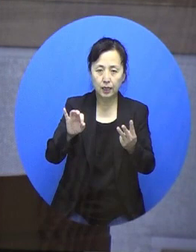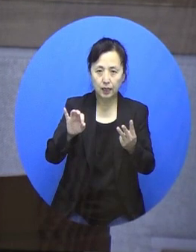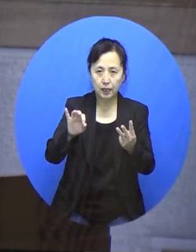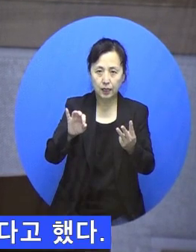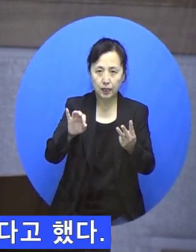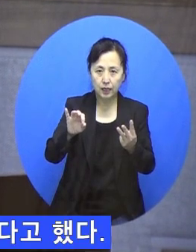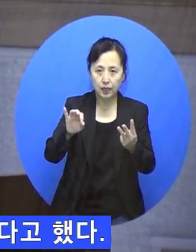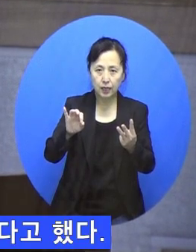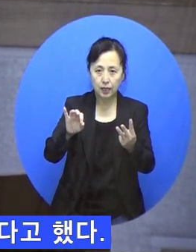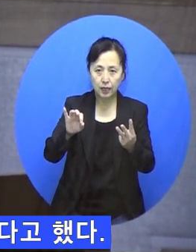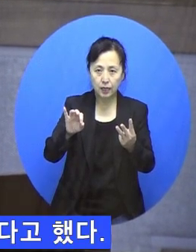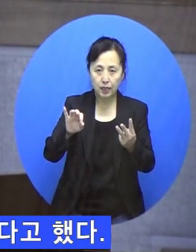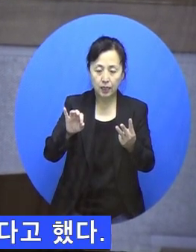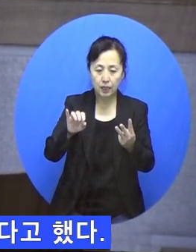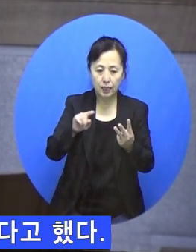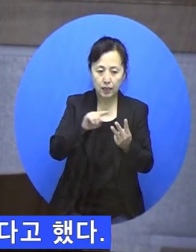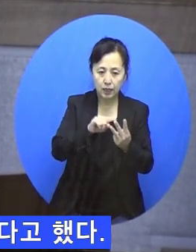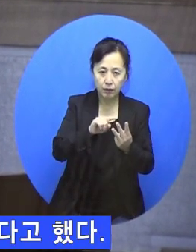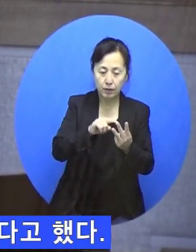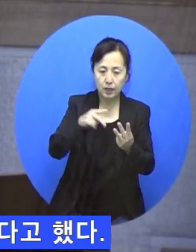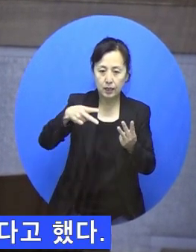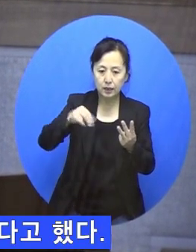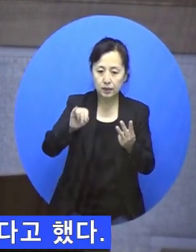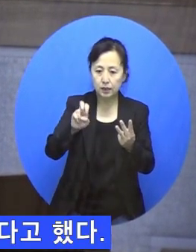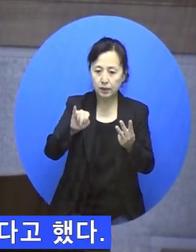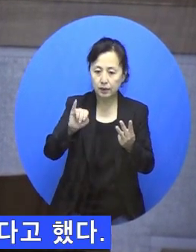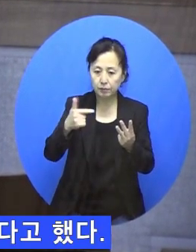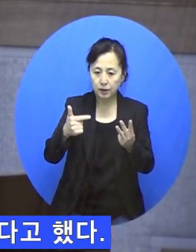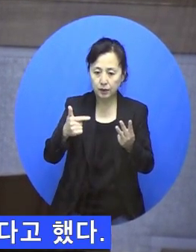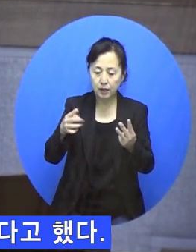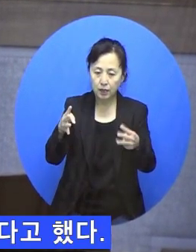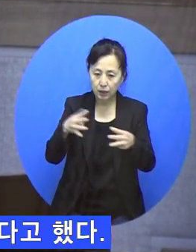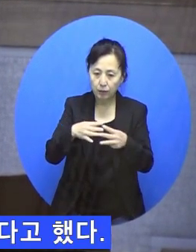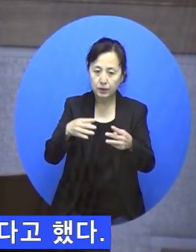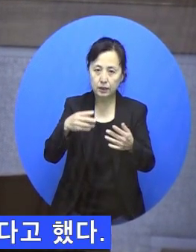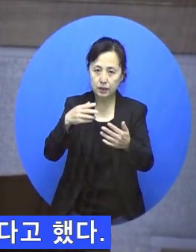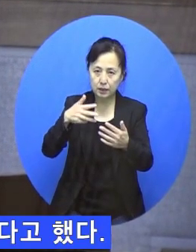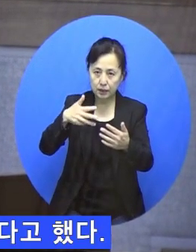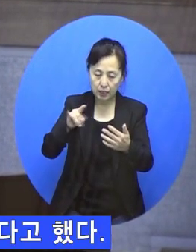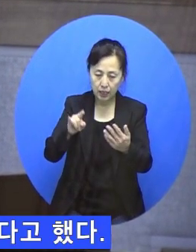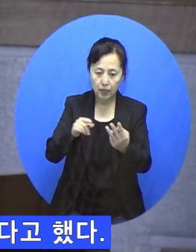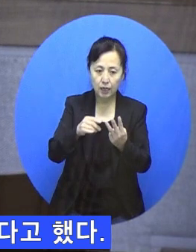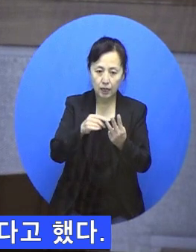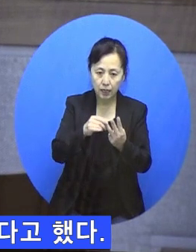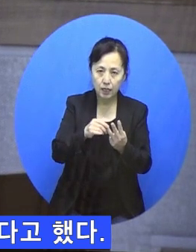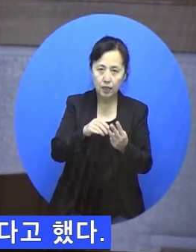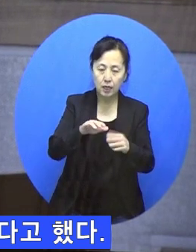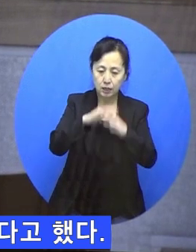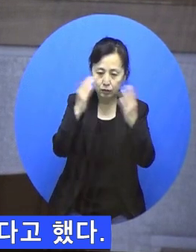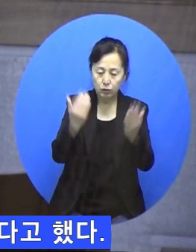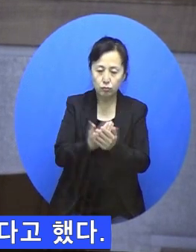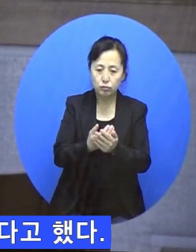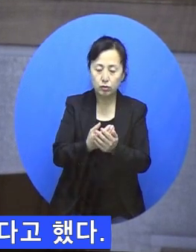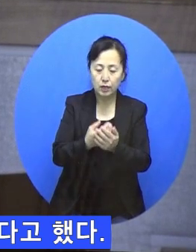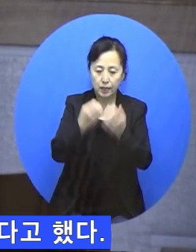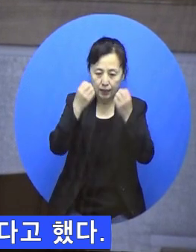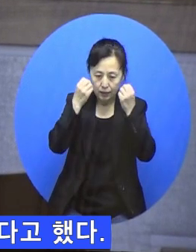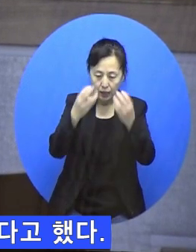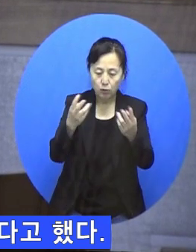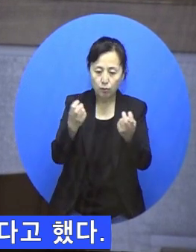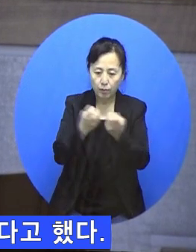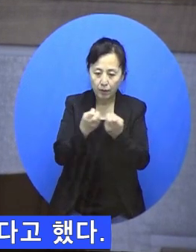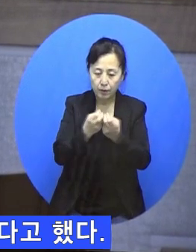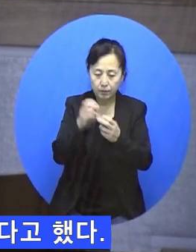기회를 가져주셔서 감사한데요. 뭐 필요하다면 전면 검토도 하겠는데 어쨌든 저 나름대로는 새로운 방법을 하고